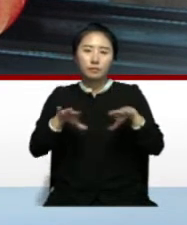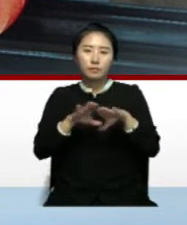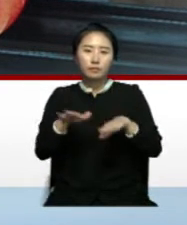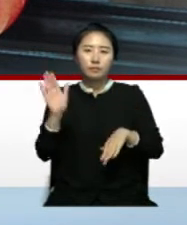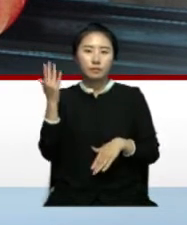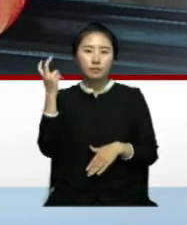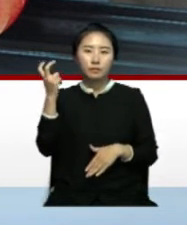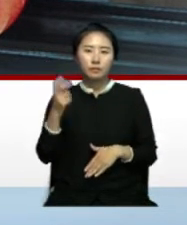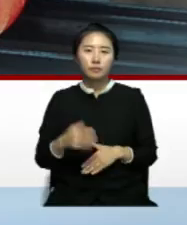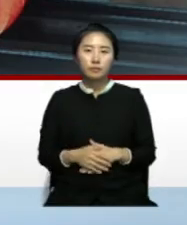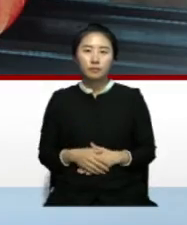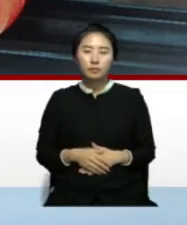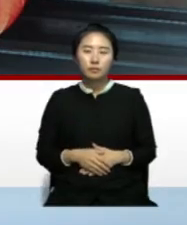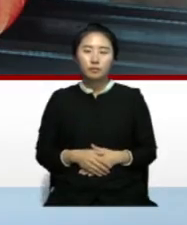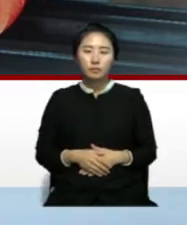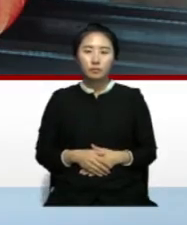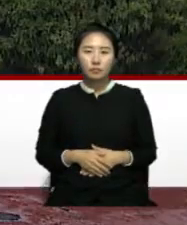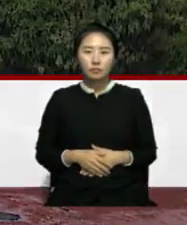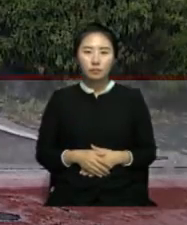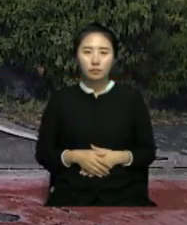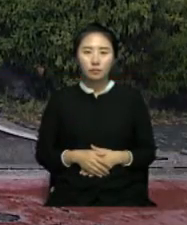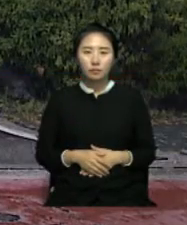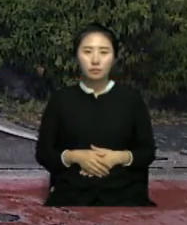것이란 전망입니다. 박선화 기자입니다.